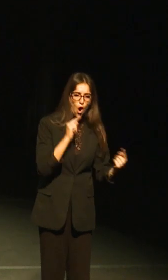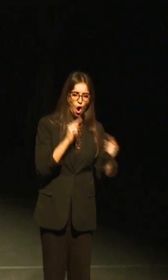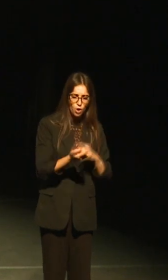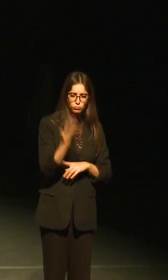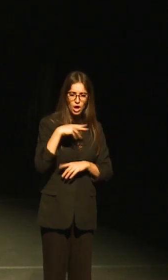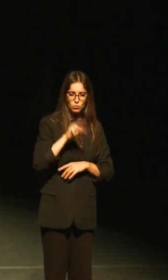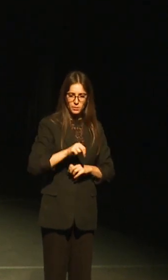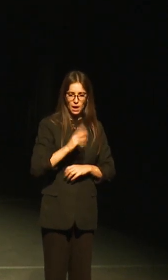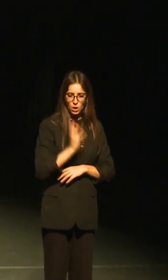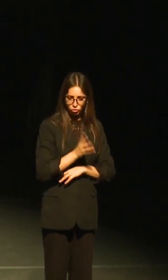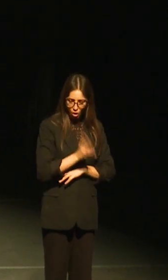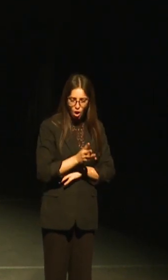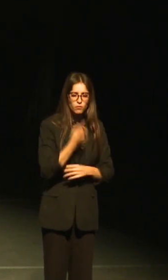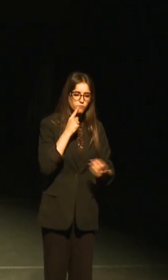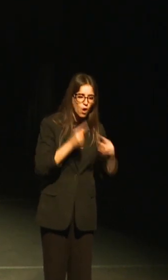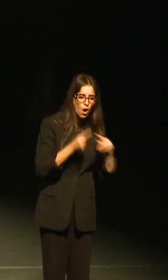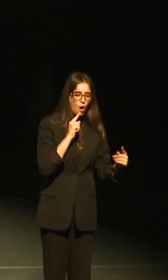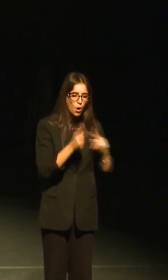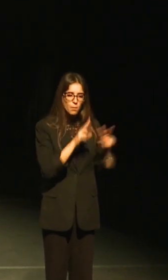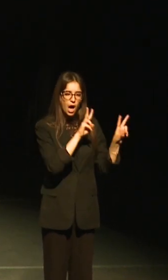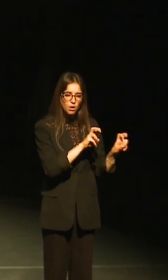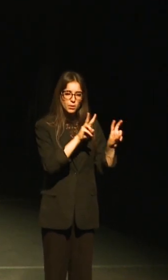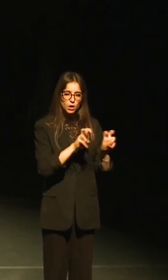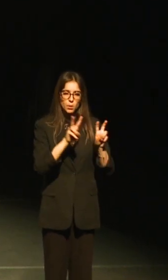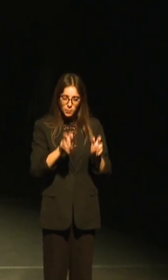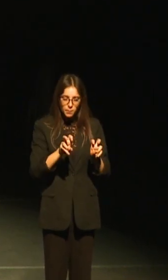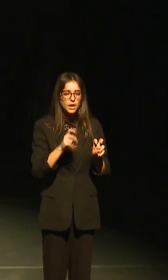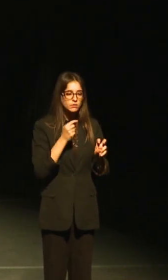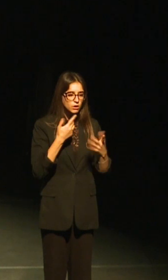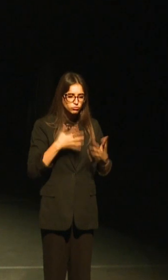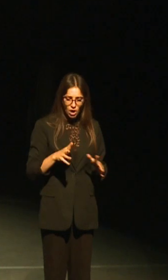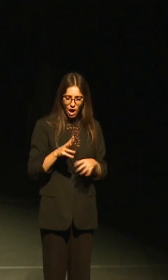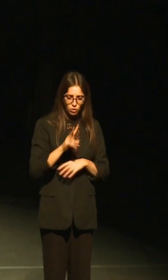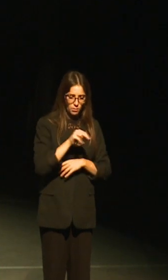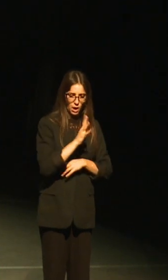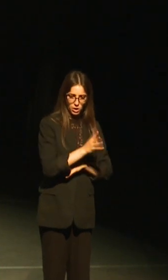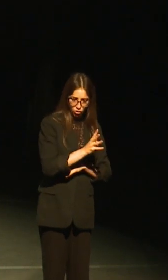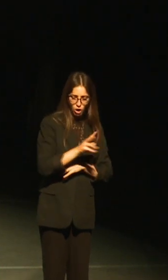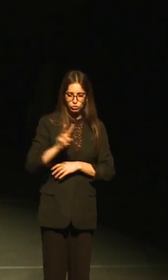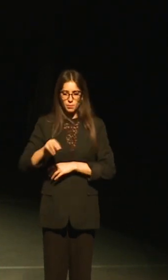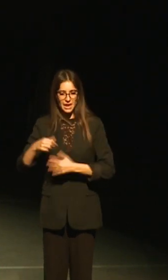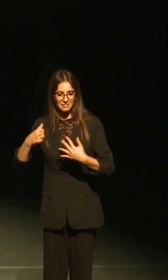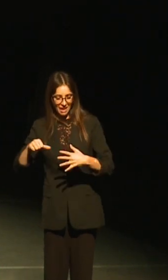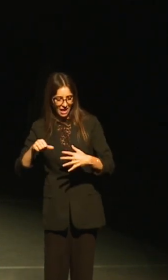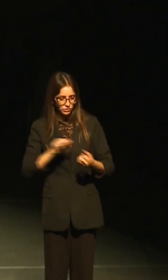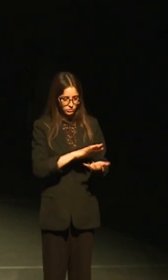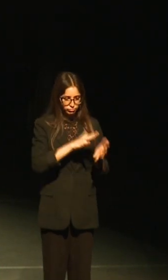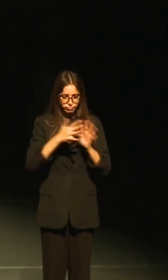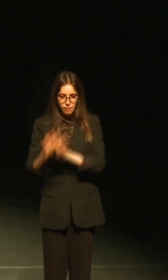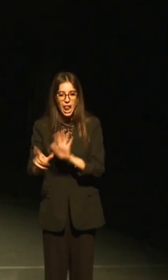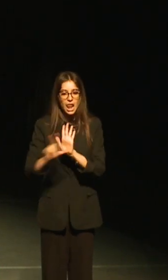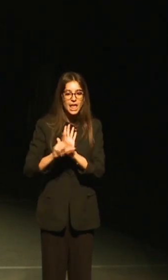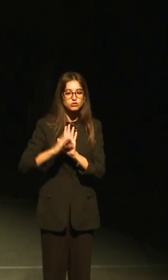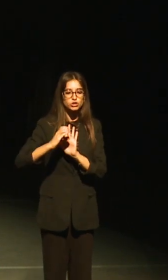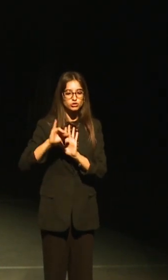2014 e il cambio totale di paradigma rispetto al 2016 con l'entrata in vigore della legge Cirinnà è stato